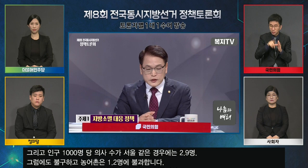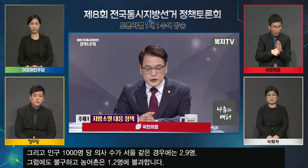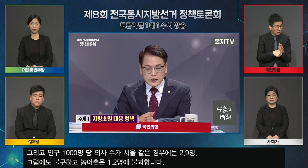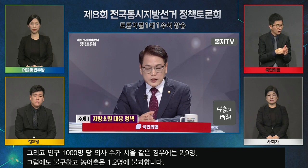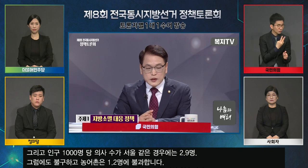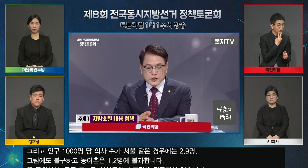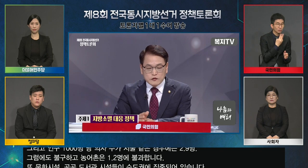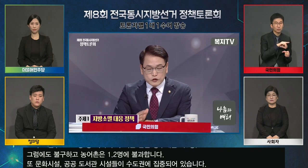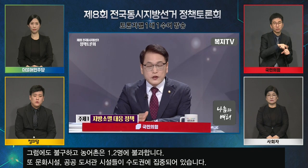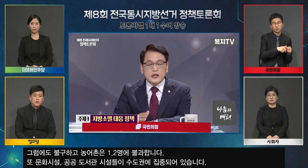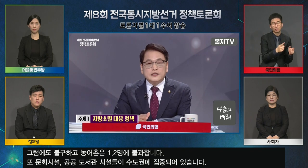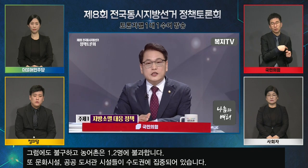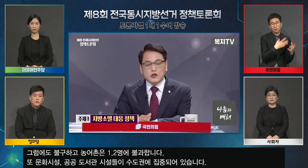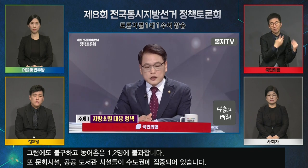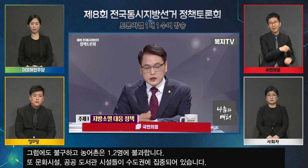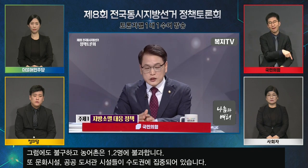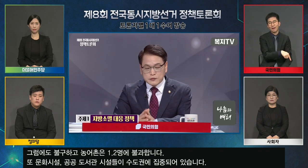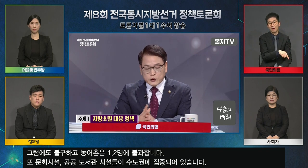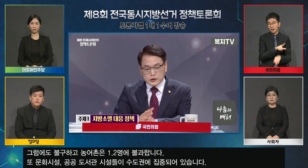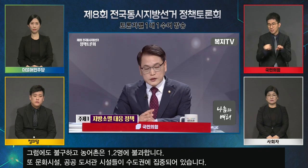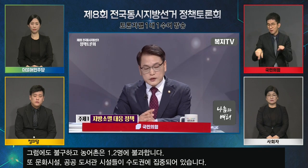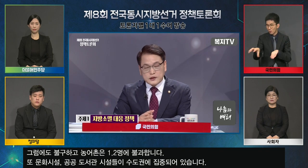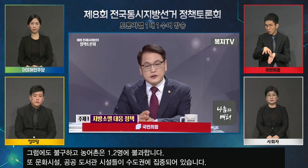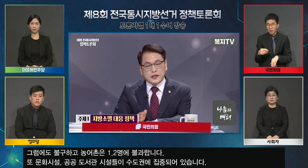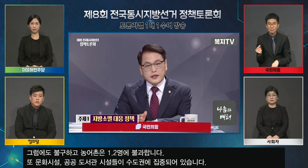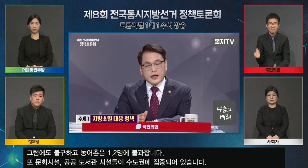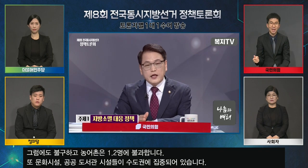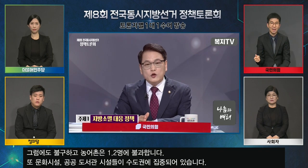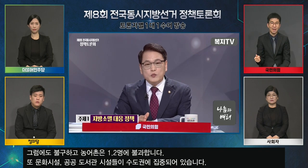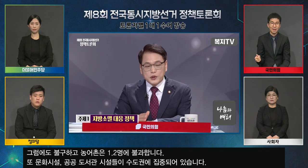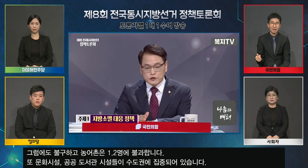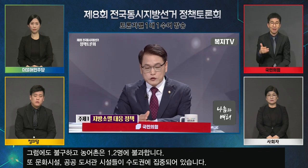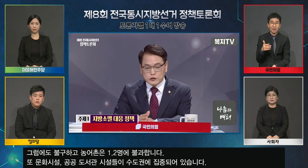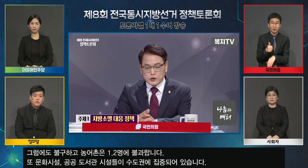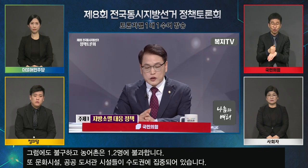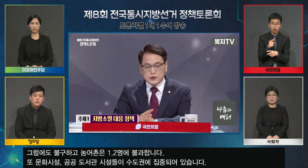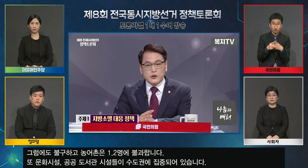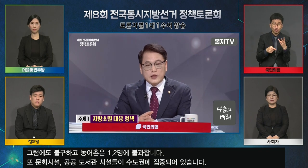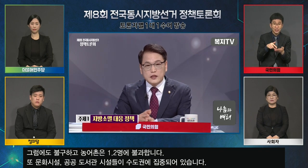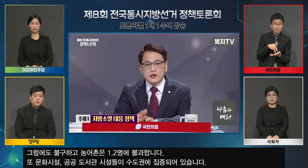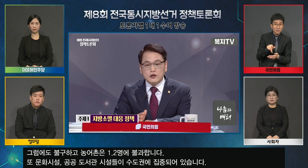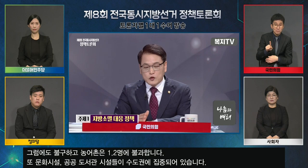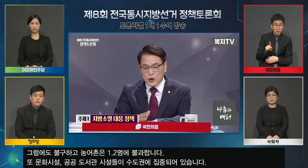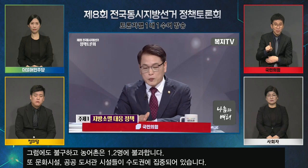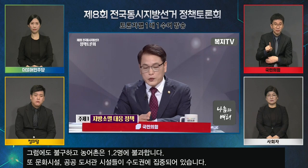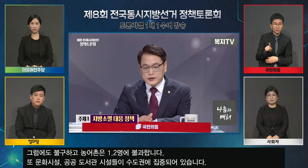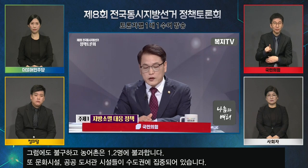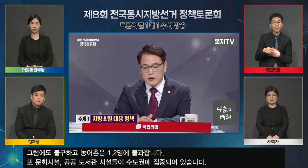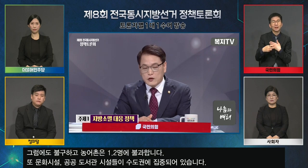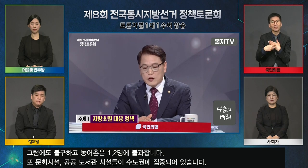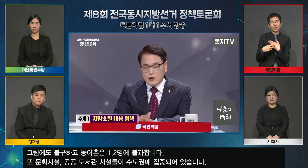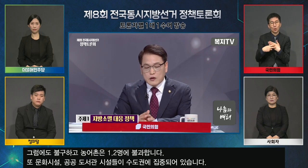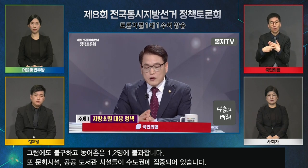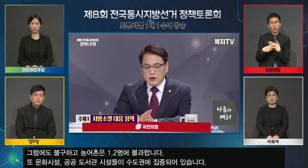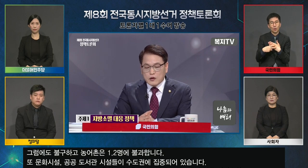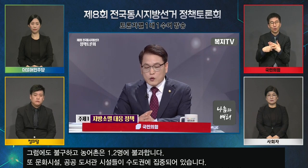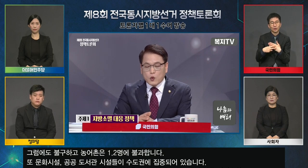정부에서는 우선 지역 응급 의료체계 그리고 필수 의료 서비스와 인력을 확보해서